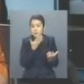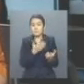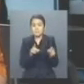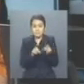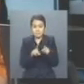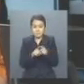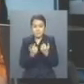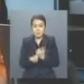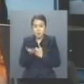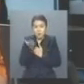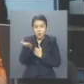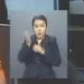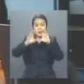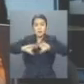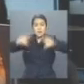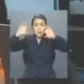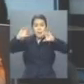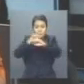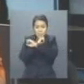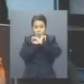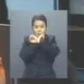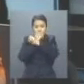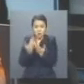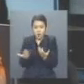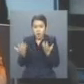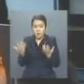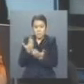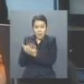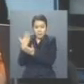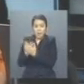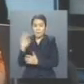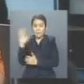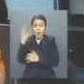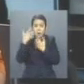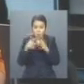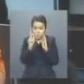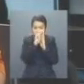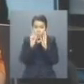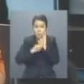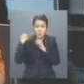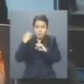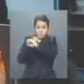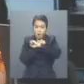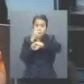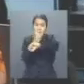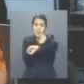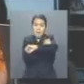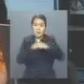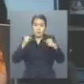รียกร้องให้ภาครัฐควบคุมราคาสินค้ารวมไปถึงให้มีกฎหมายคุ้มครองแรงงานให้นายจ้างรับผิดชอบค่ารักษาพ